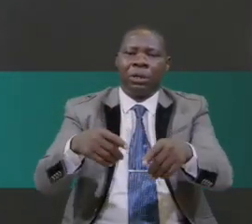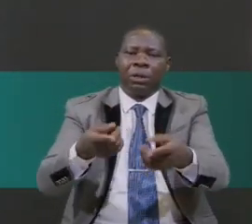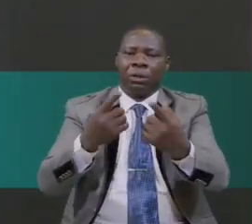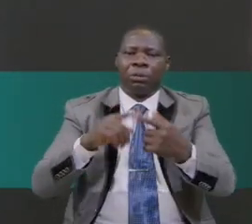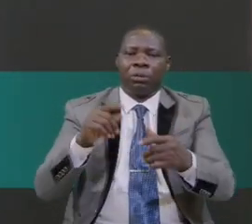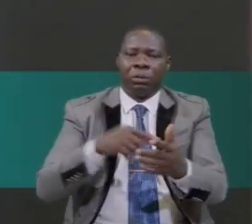à la croisade,